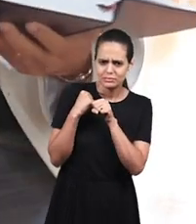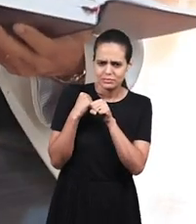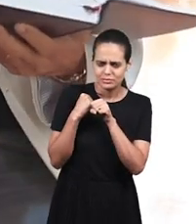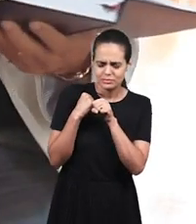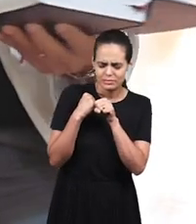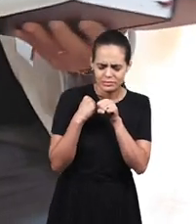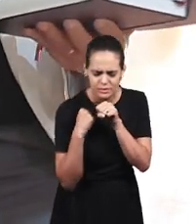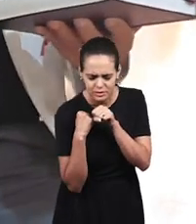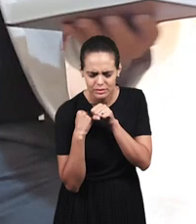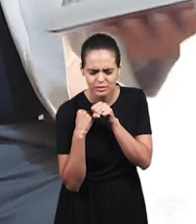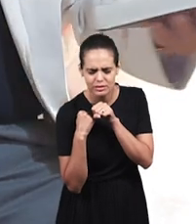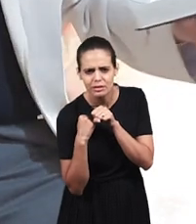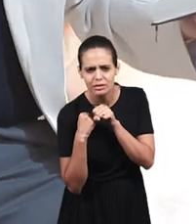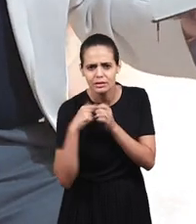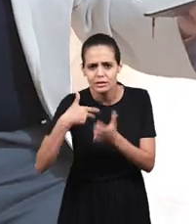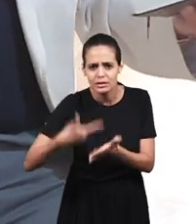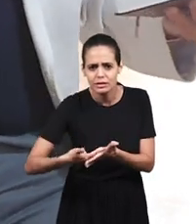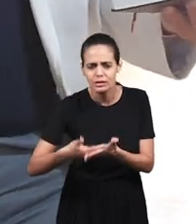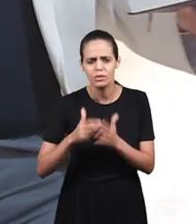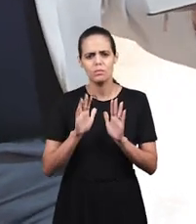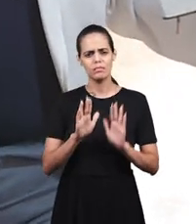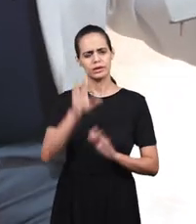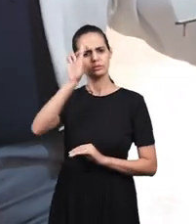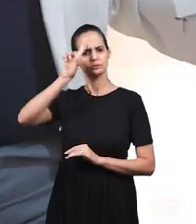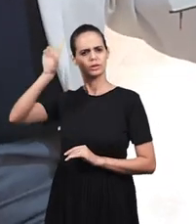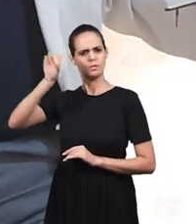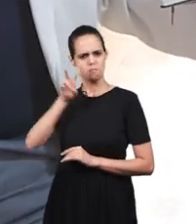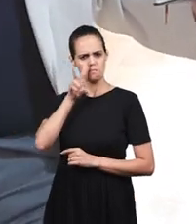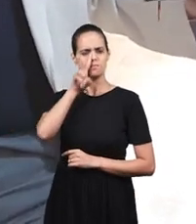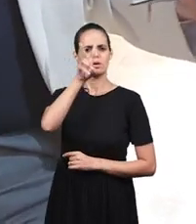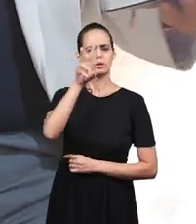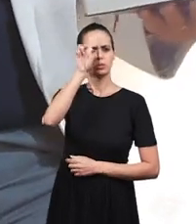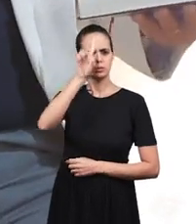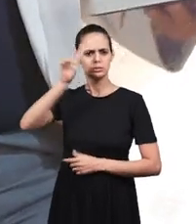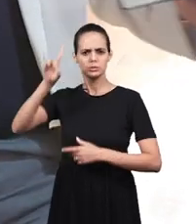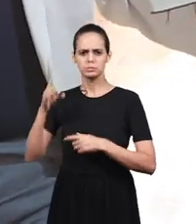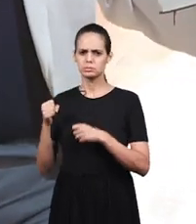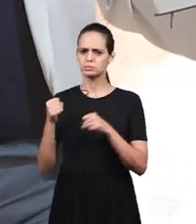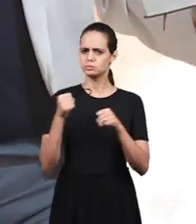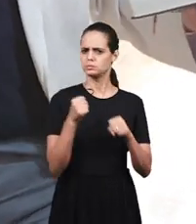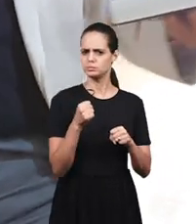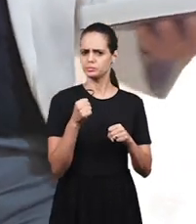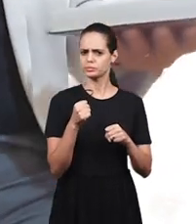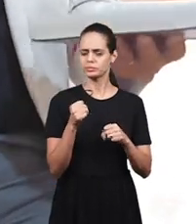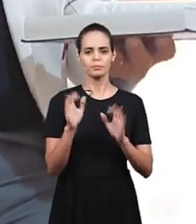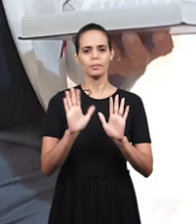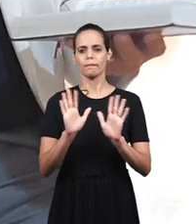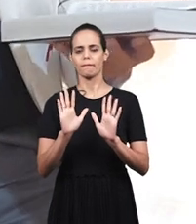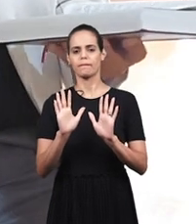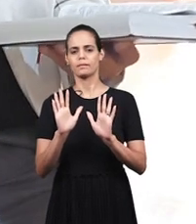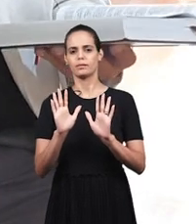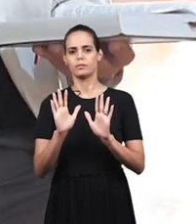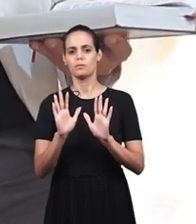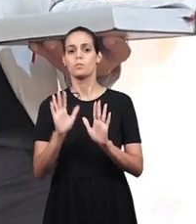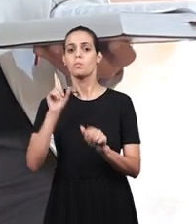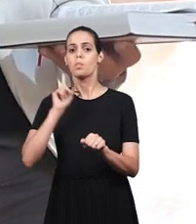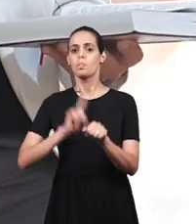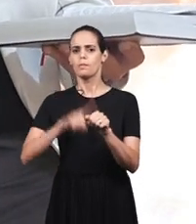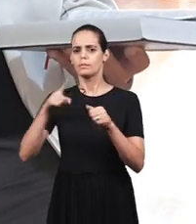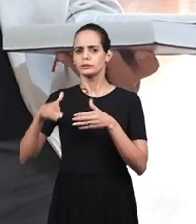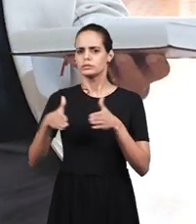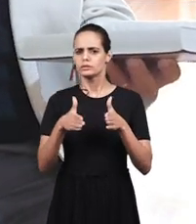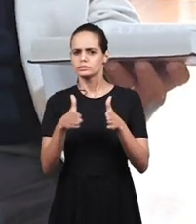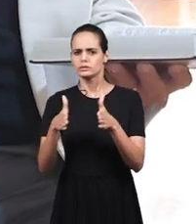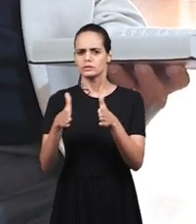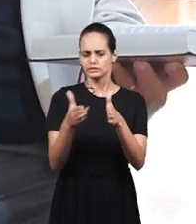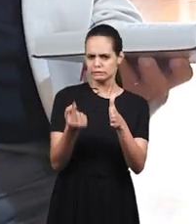табличка, что вот здесь Иисус споткнулся. И кто-то может спросить, не был ли он Бог крепкий, да, Бог всемогущий. Нет, там он